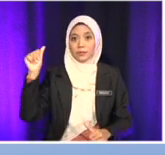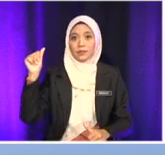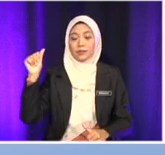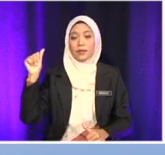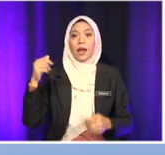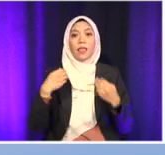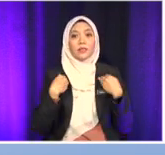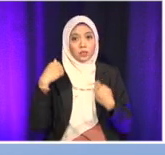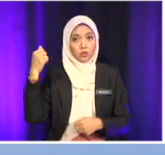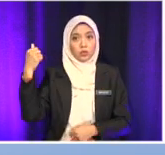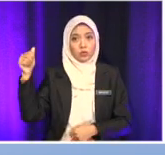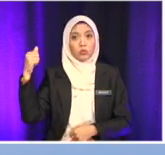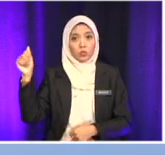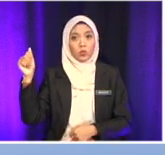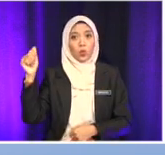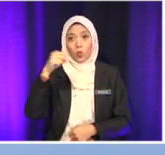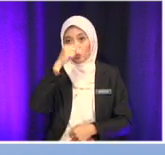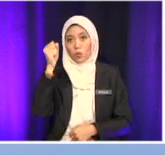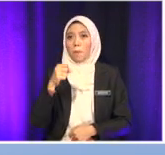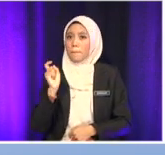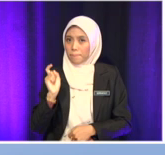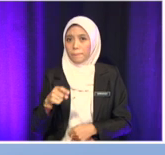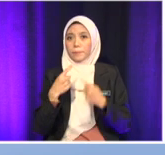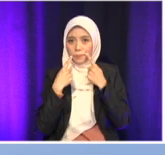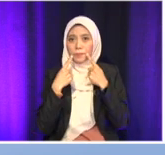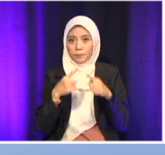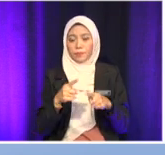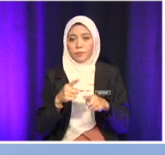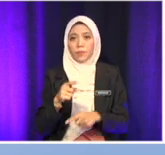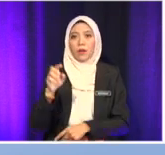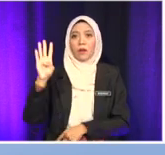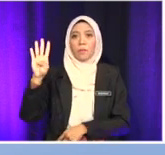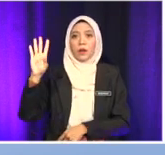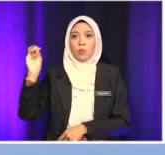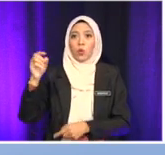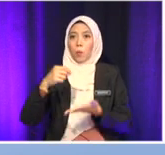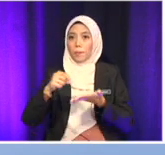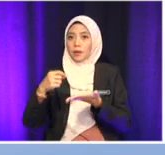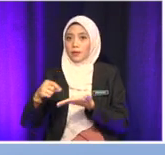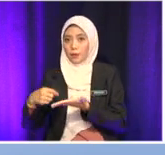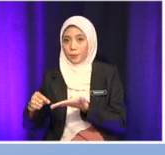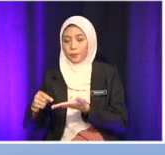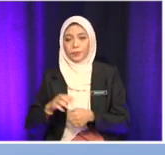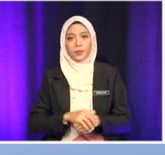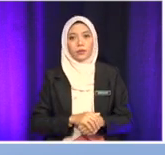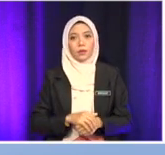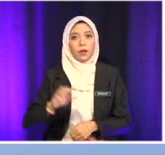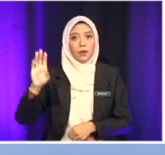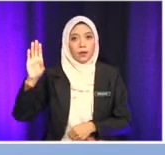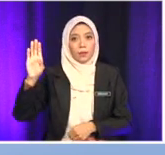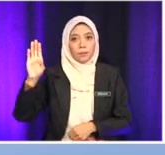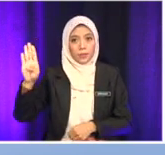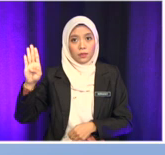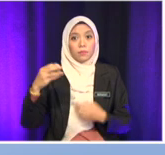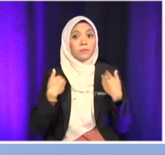soal dan wajib dijawab yang diperuntukkan 40 makalah bagian B adalah 5 soal dan wajib